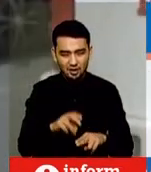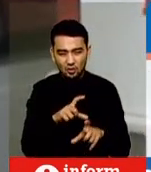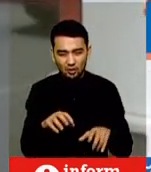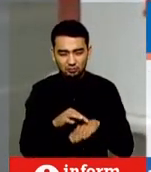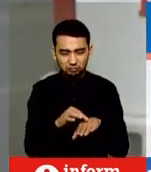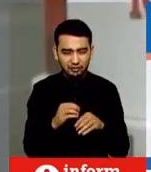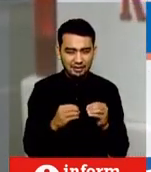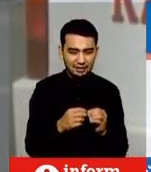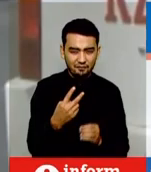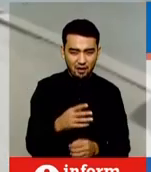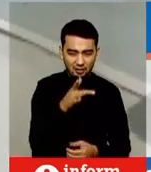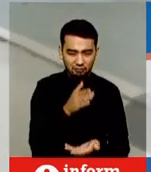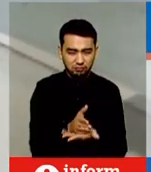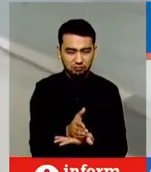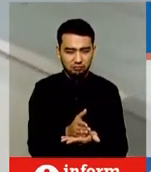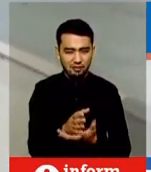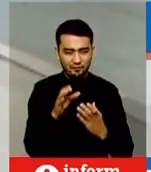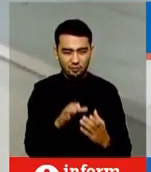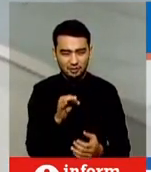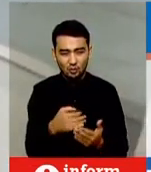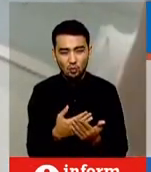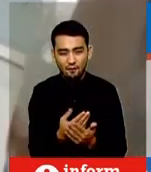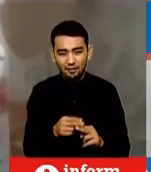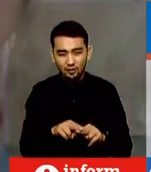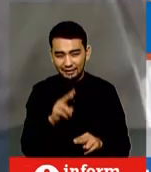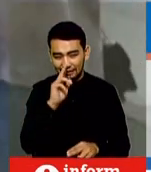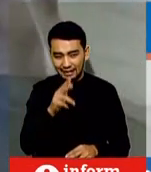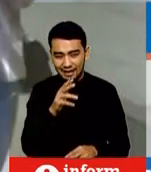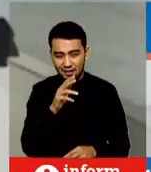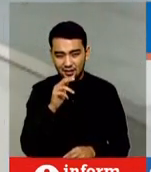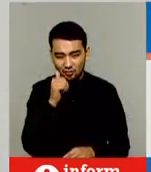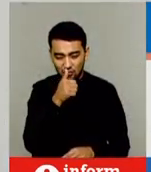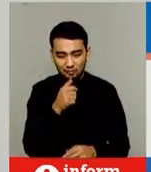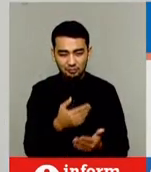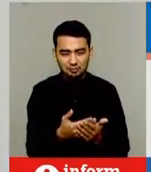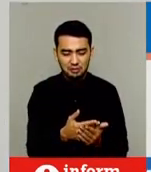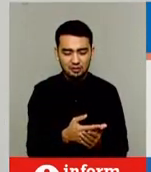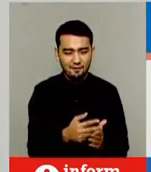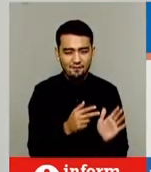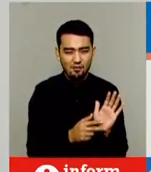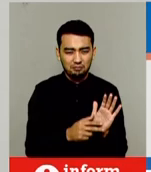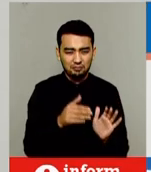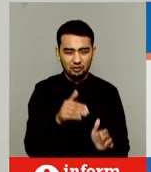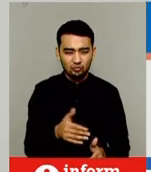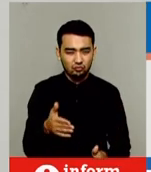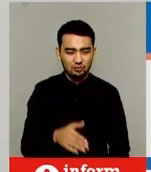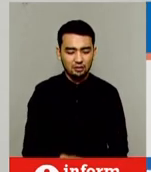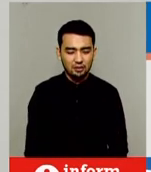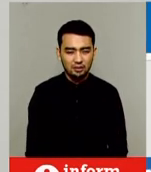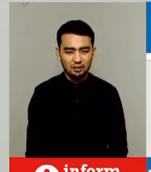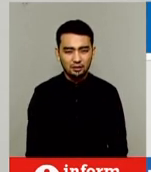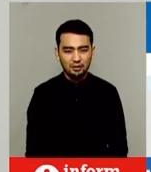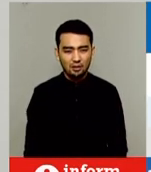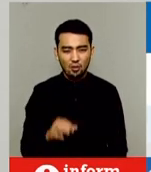уже 10-20 лет. Новых, которым всего около 3 лет, порядка 8 тысяч. Но не стимулирует само население